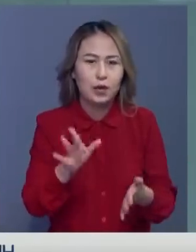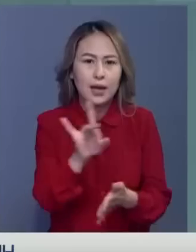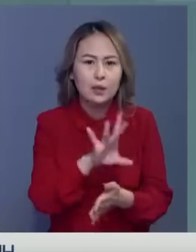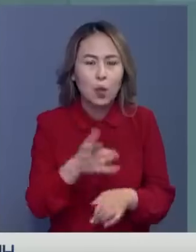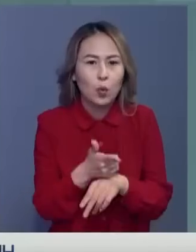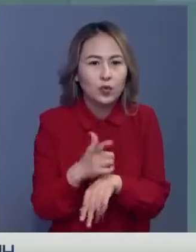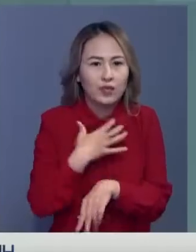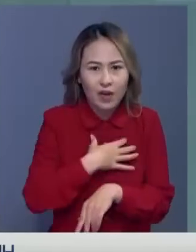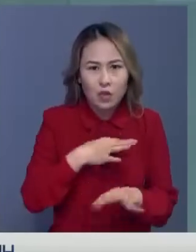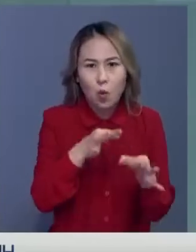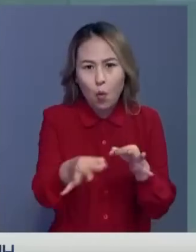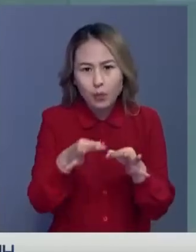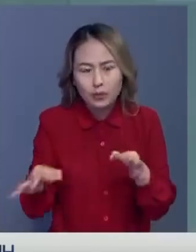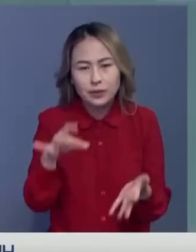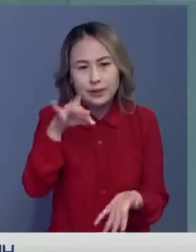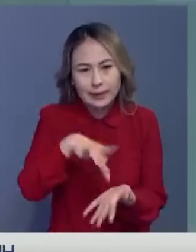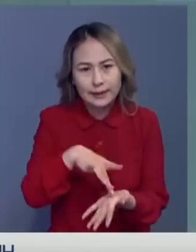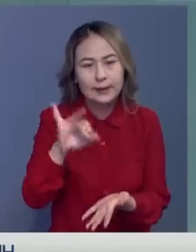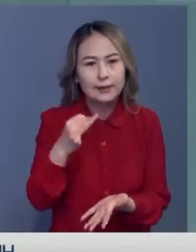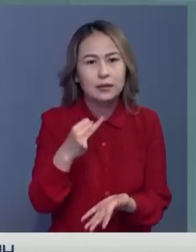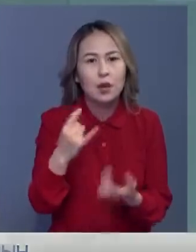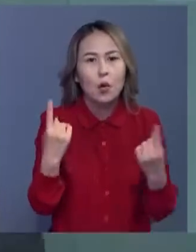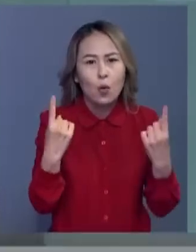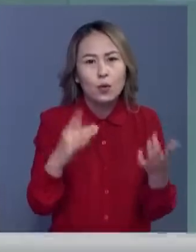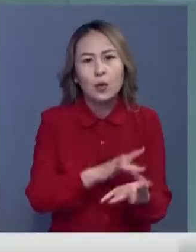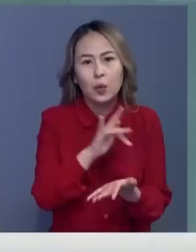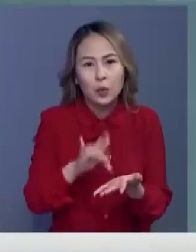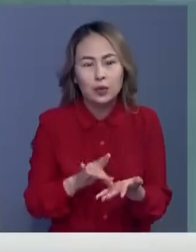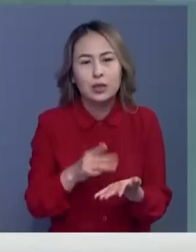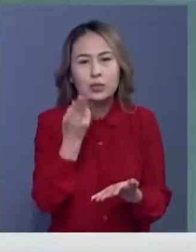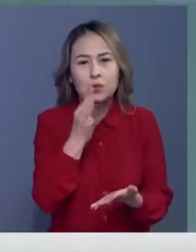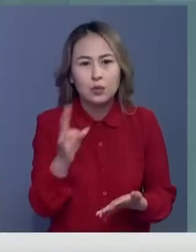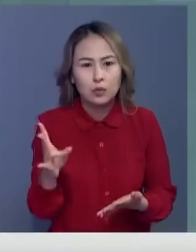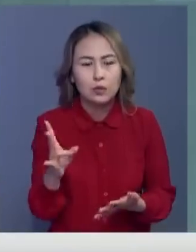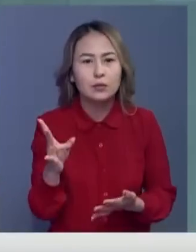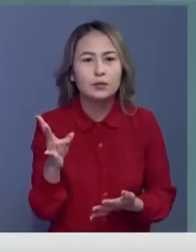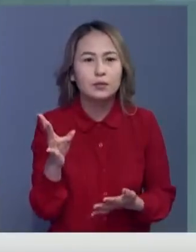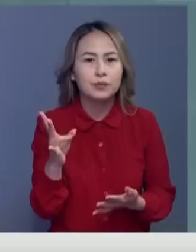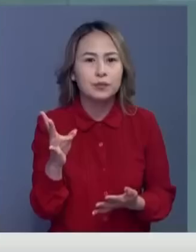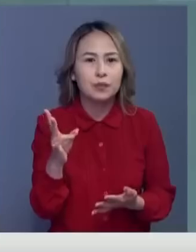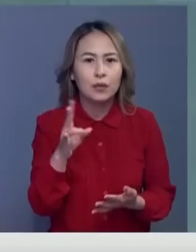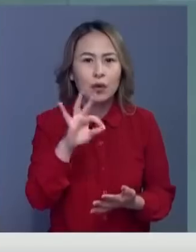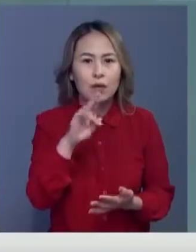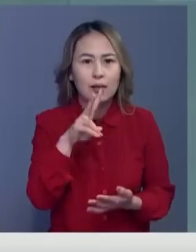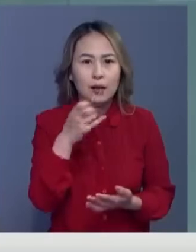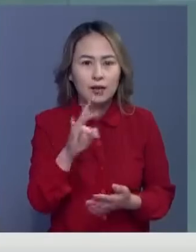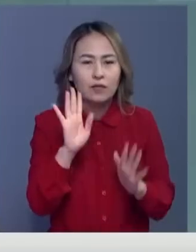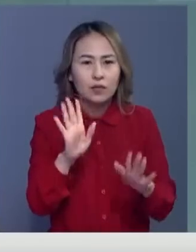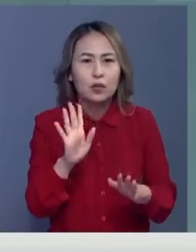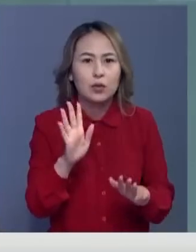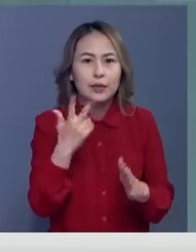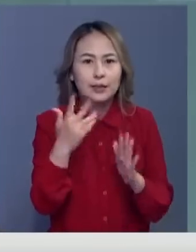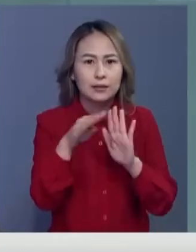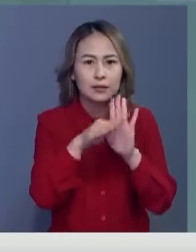қалалар, облыс орталықтары және ірі қалаларда халыққа қызмет көрсету орталықтарында онлайн қызметті тек қана 3